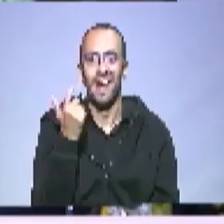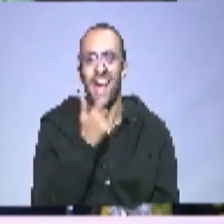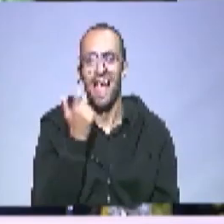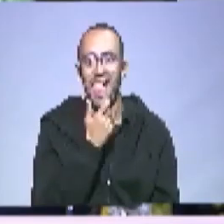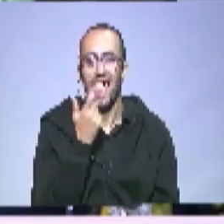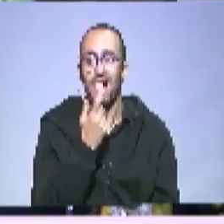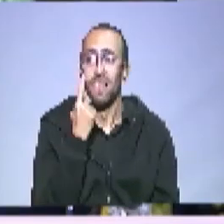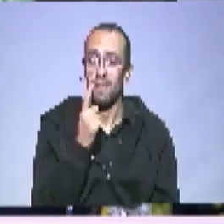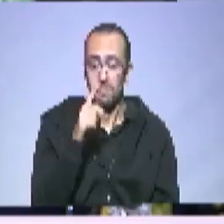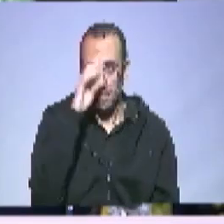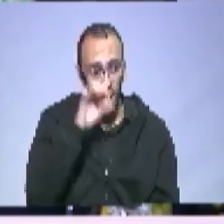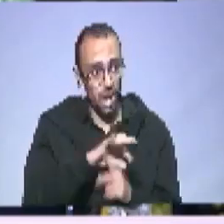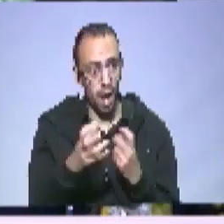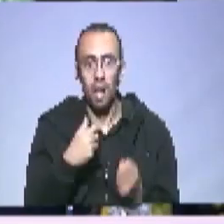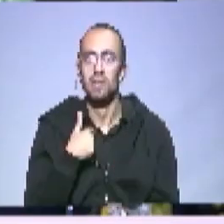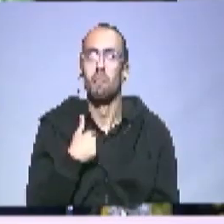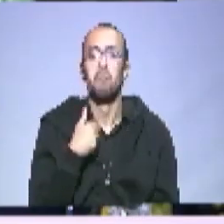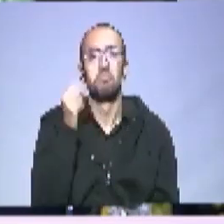بتتحرق تقول لي انت